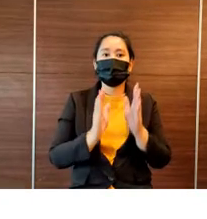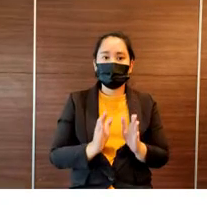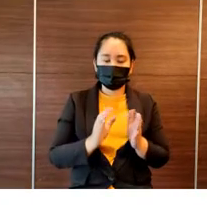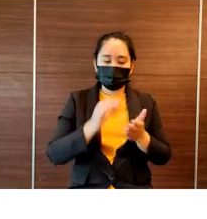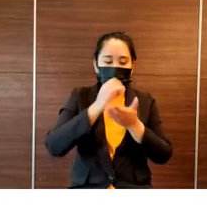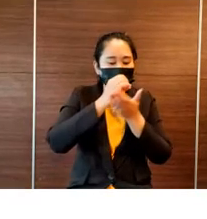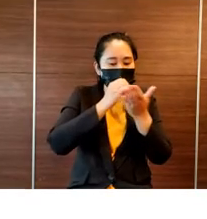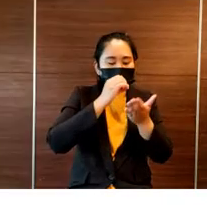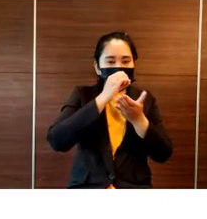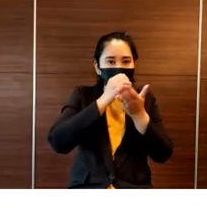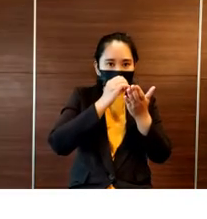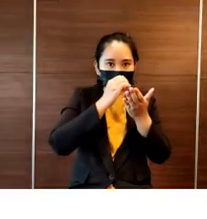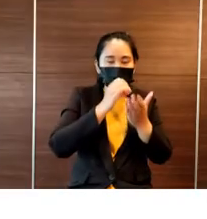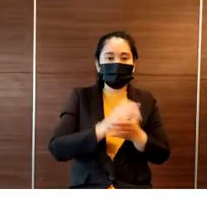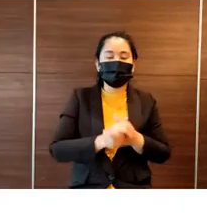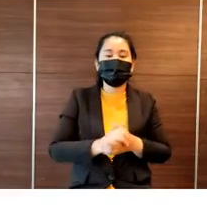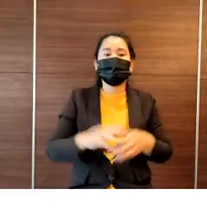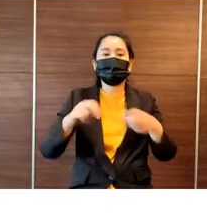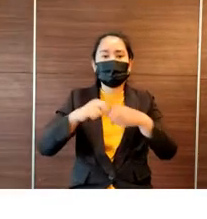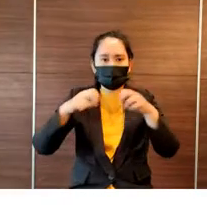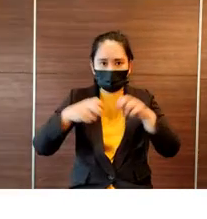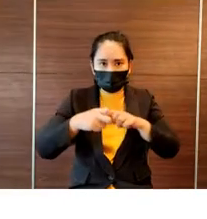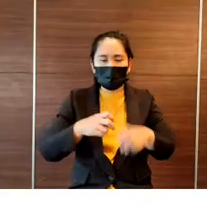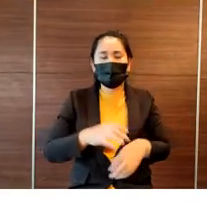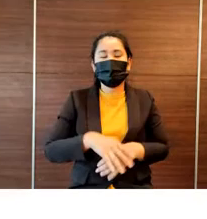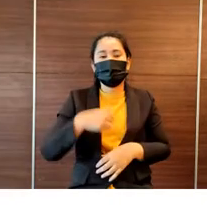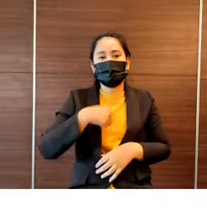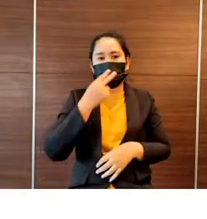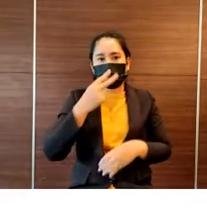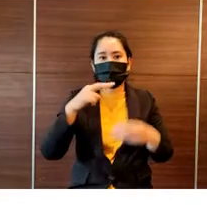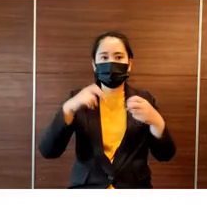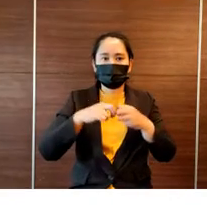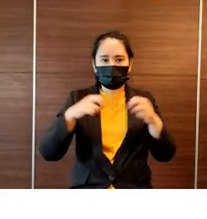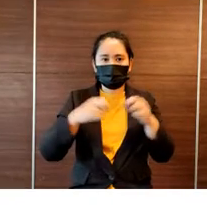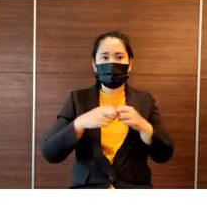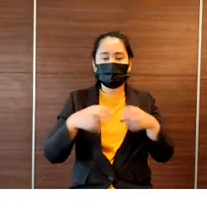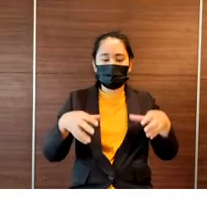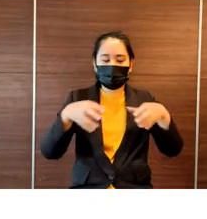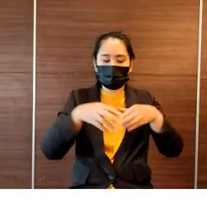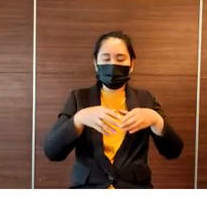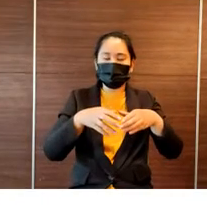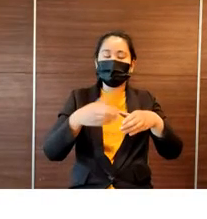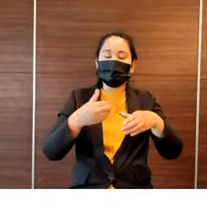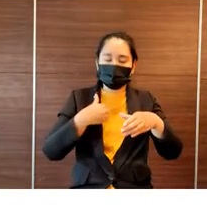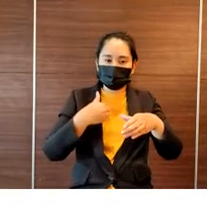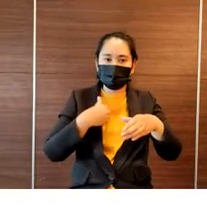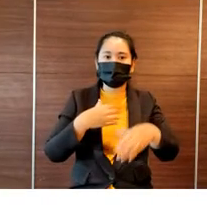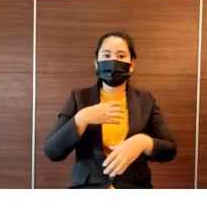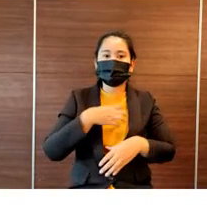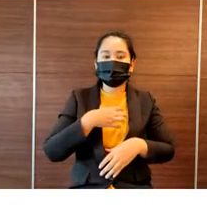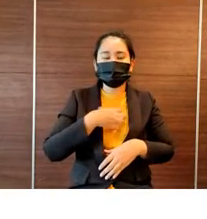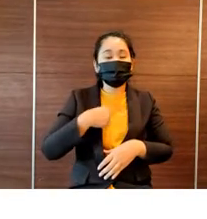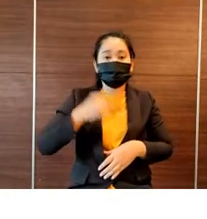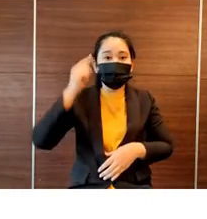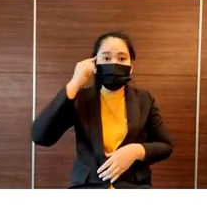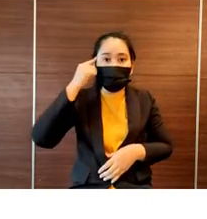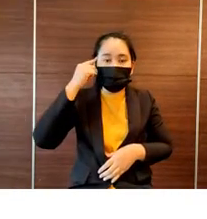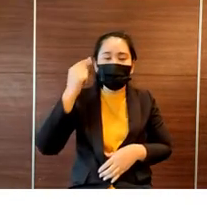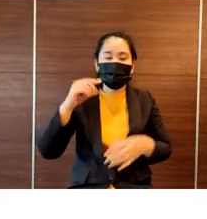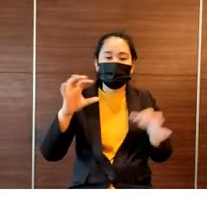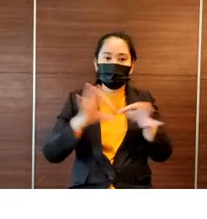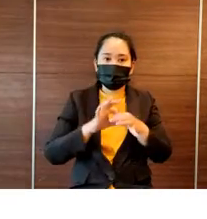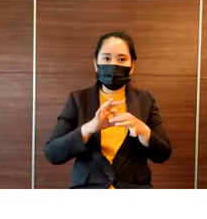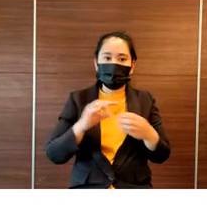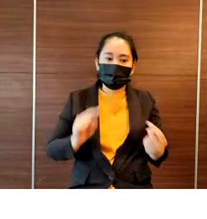กันกับเซ็กปัญหาเนี้ยครับรู้สึกเป็นปัญหา privacy มากๆนะครับอยากให้นิกอาจจะไม่ทราบนะครับว่าการเข้า